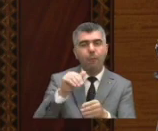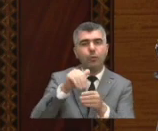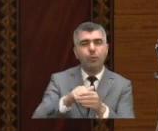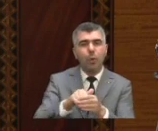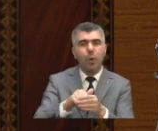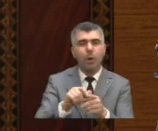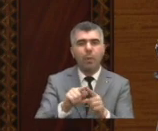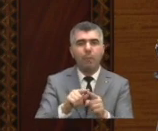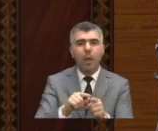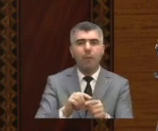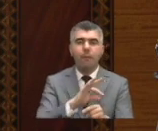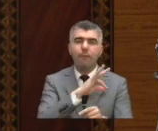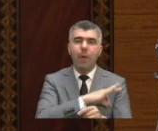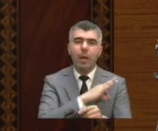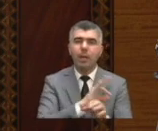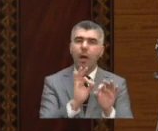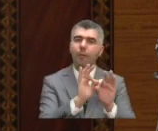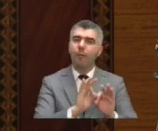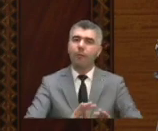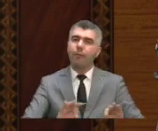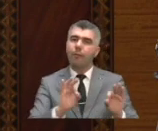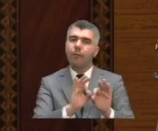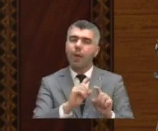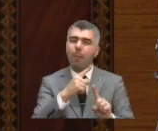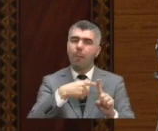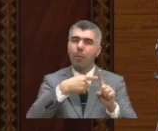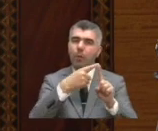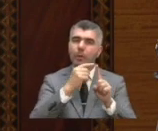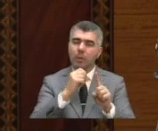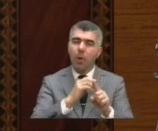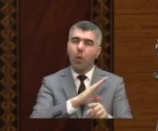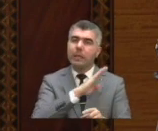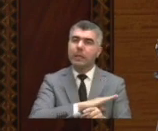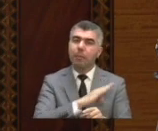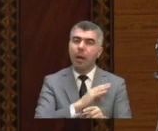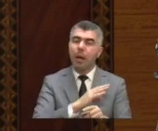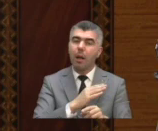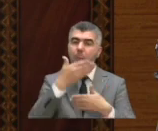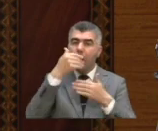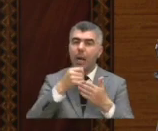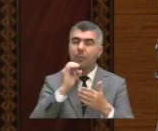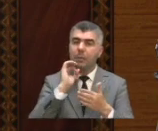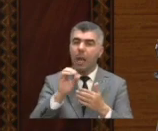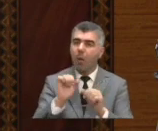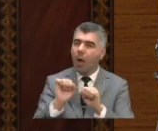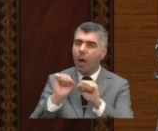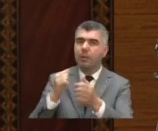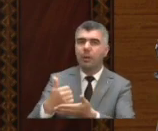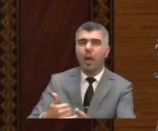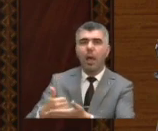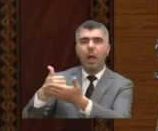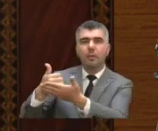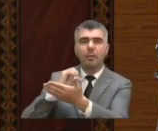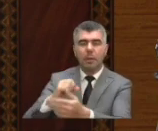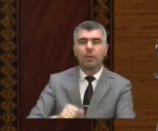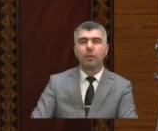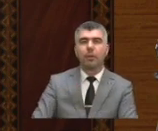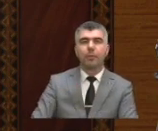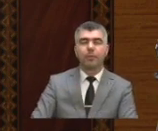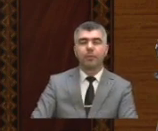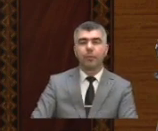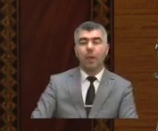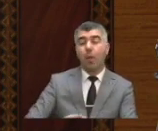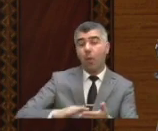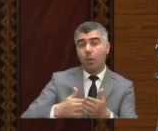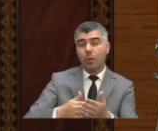الجديد لتعزيز قدره بلادنا على الصمو في مواجهات التغيرات المناخيه هذا